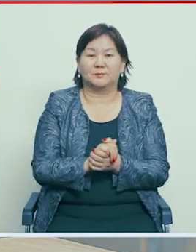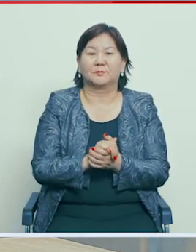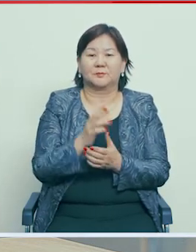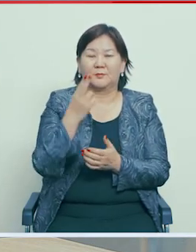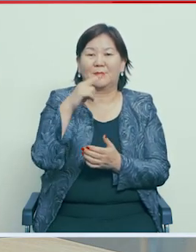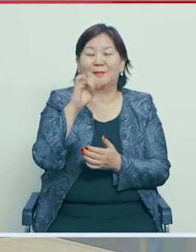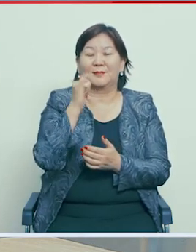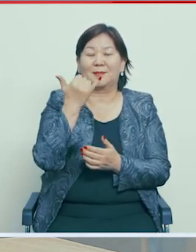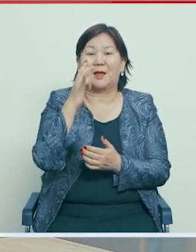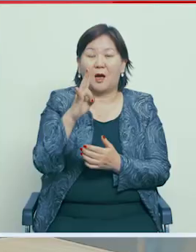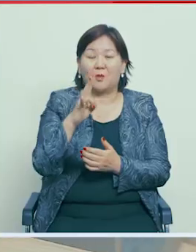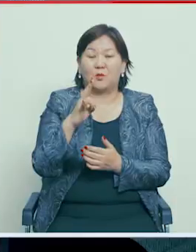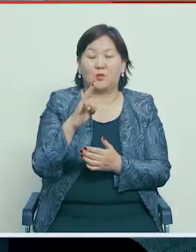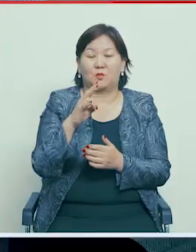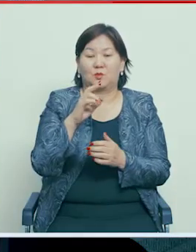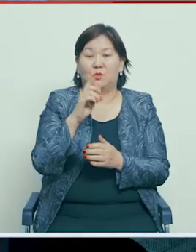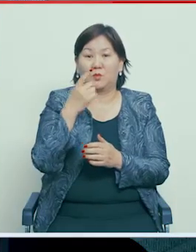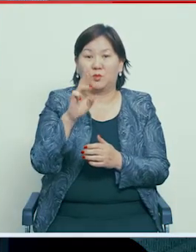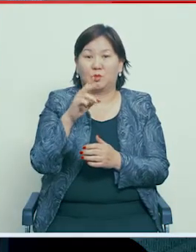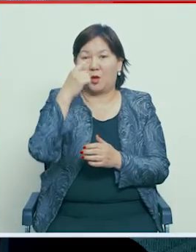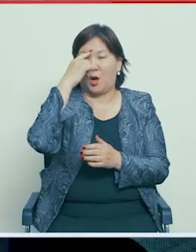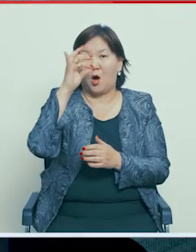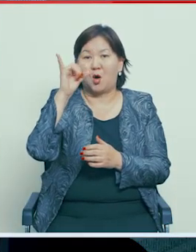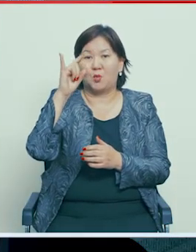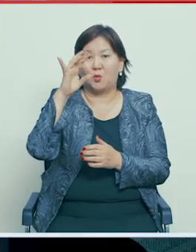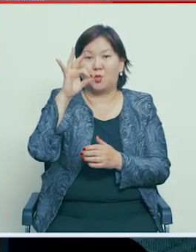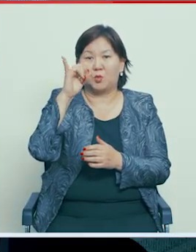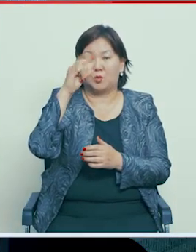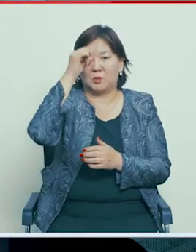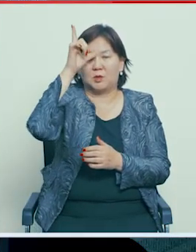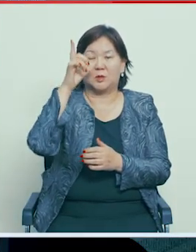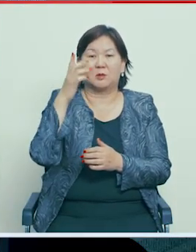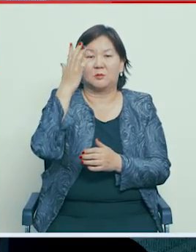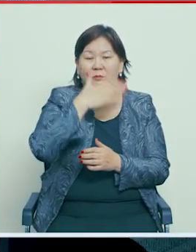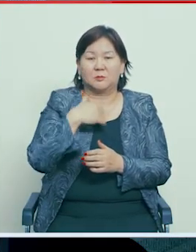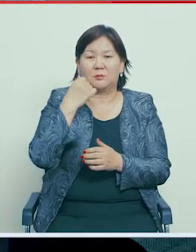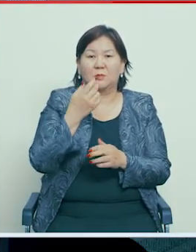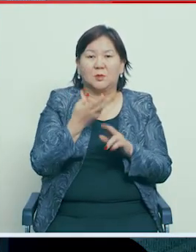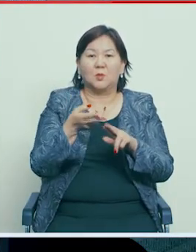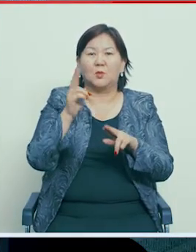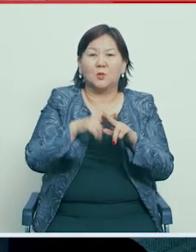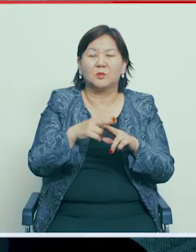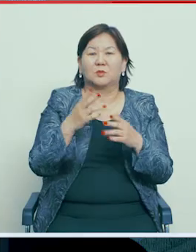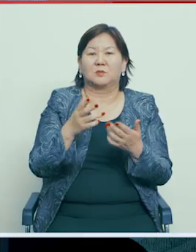Даунтаа өөхт гэдэг маань өөрөө оюуны одоо бэрхшээлтэй англиар болоод багтдаг нэлээ бас хүнд хөлбөрийн